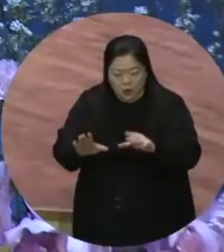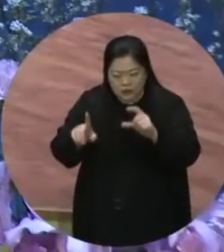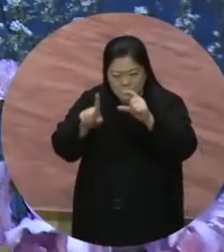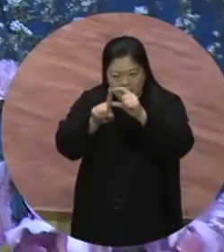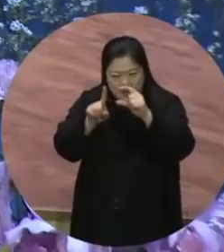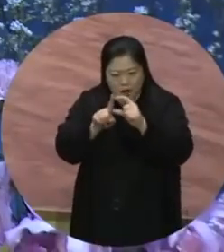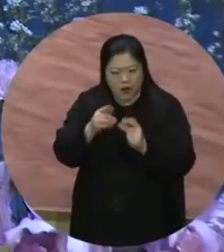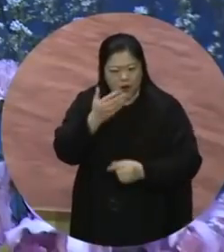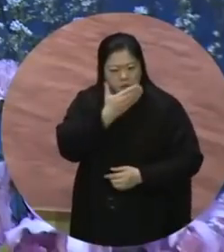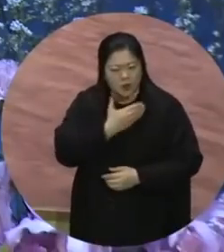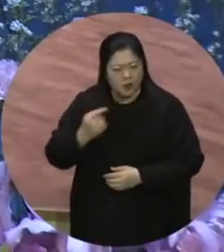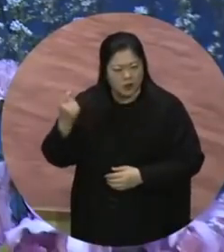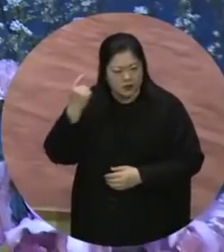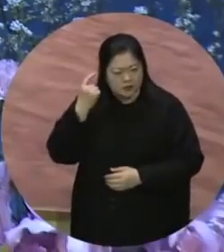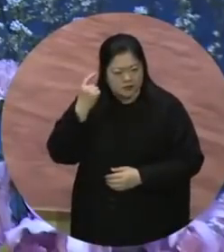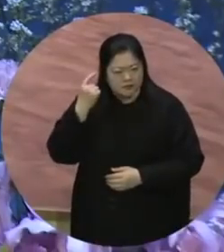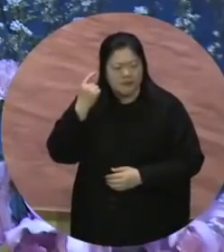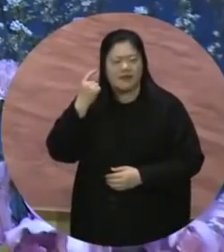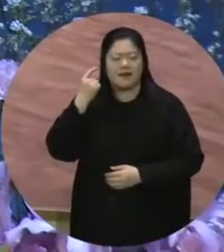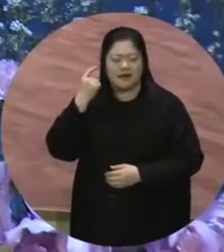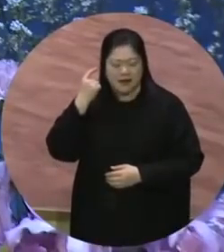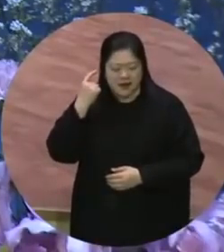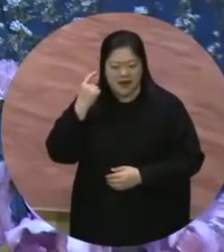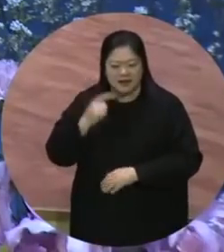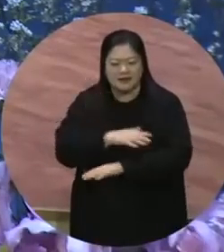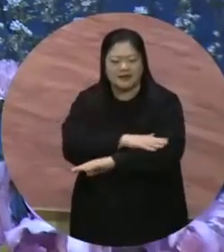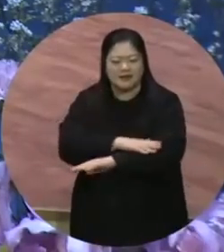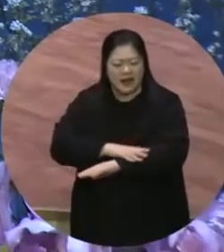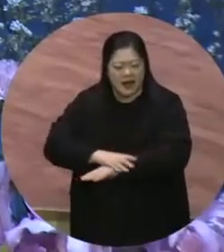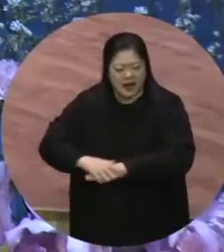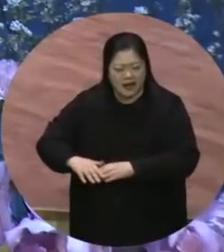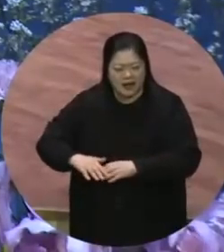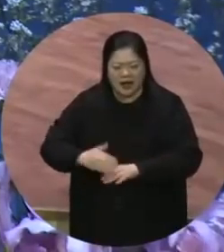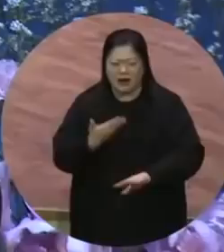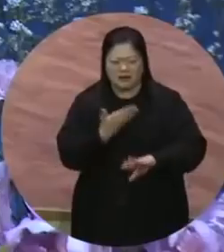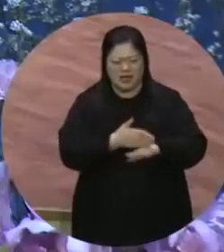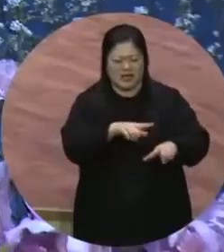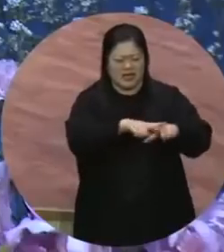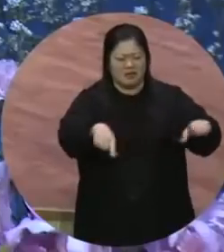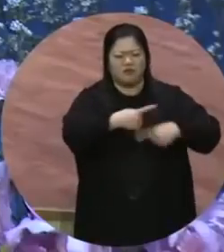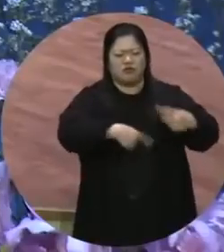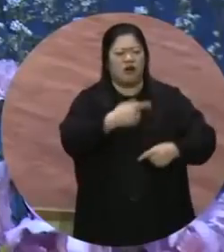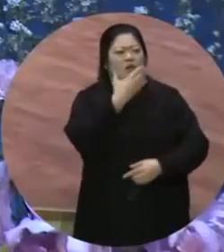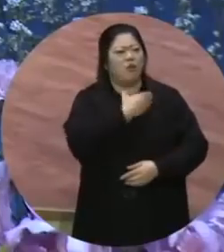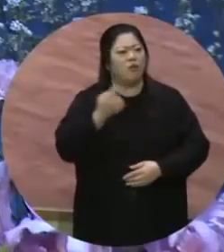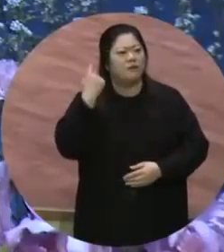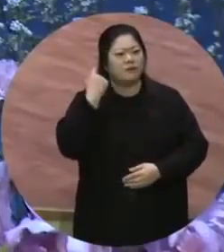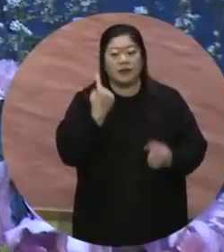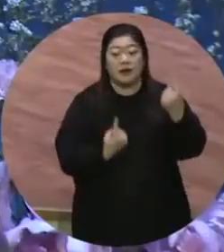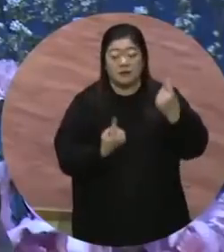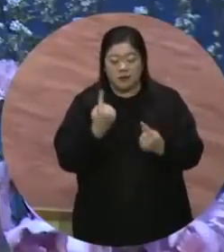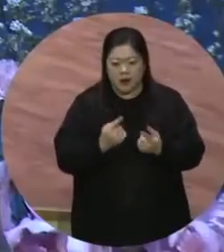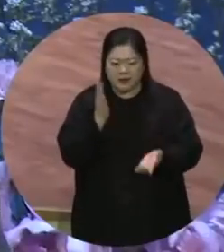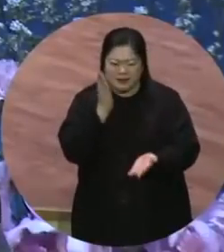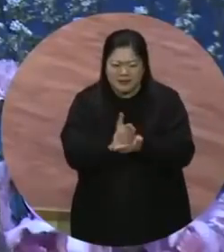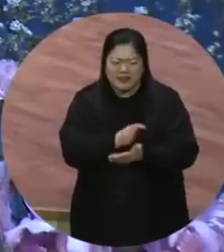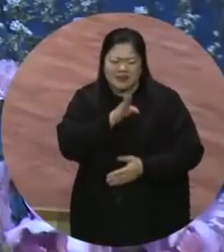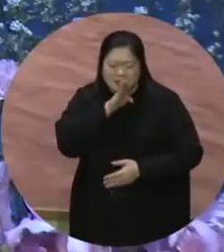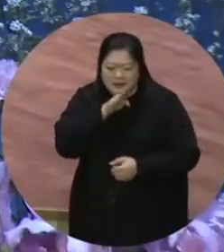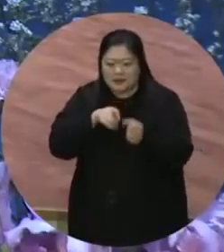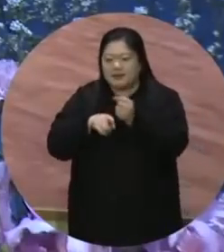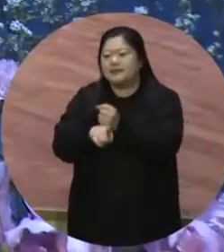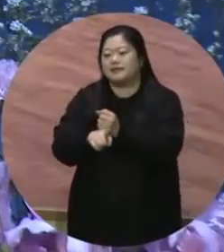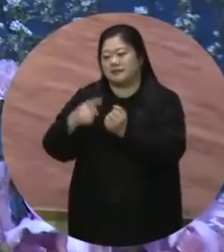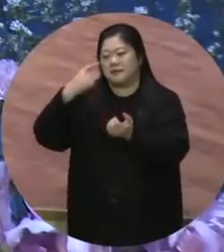내리면서 이 복음은 다른 복음과는 차원이 다른 절대 복음이다.